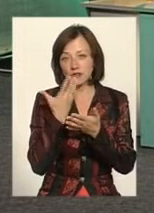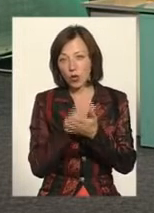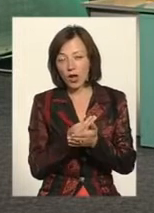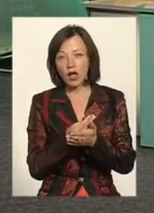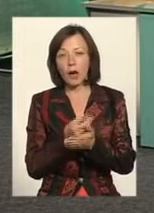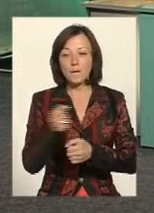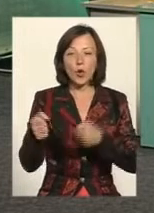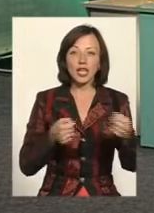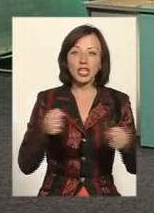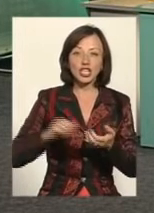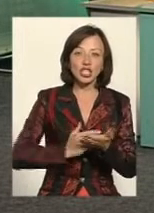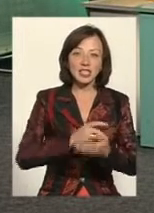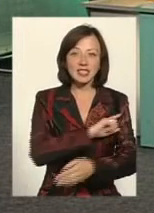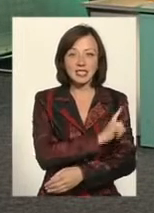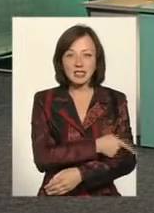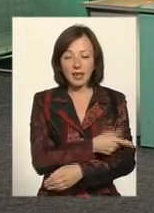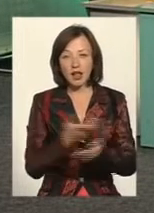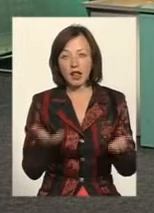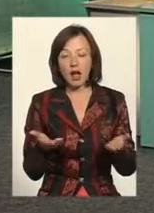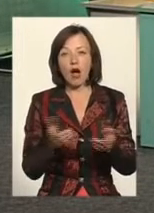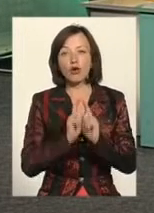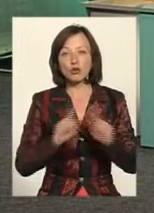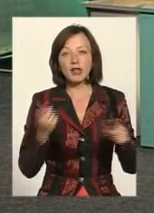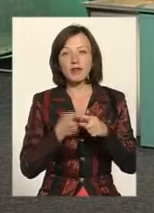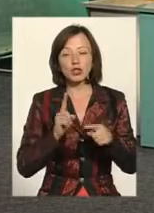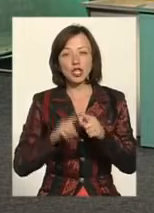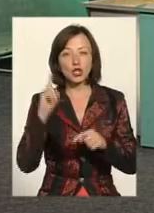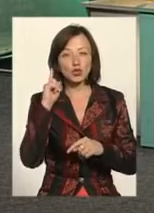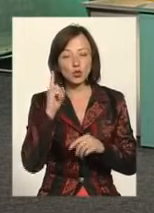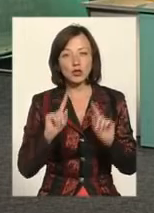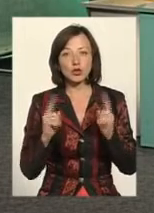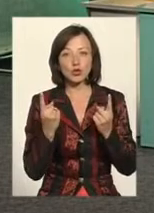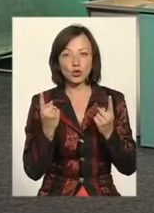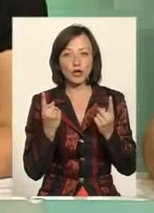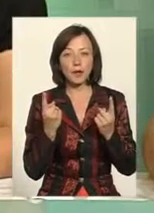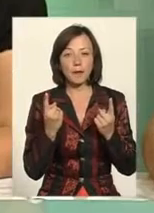розстановки політичних сил на будь-яких рівнях. І особливо це чувствується дуже